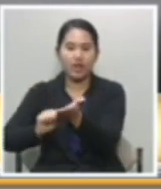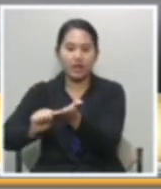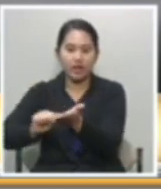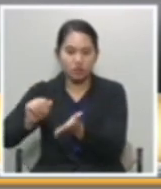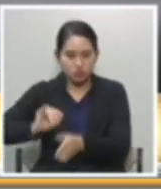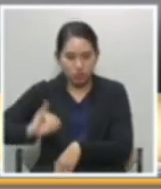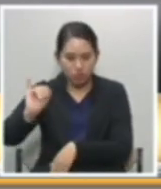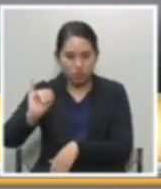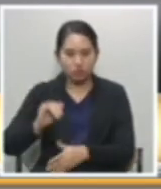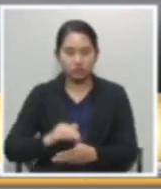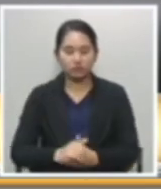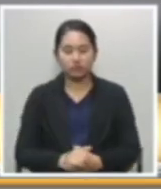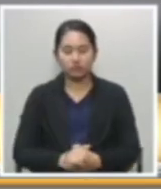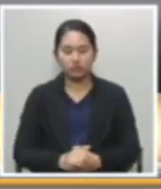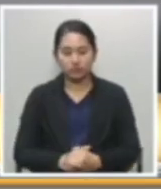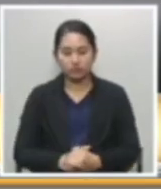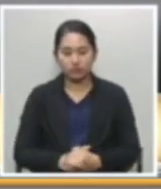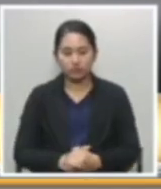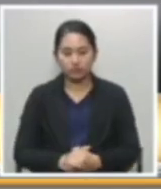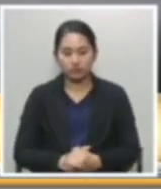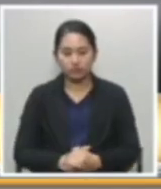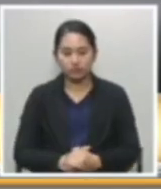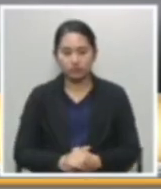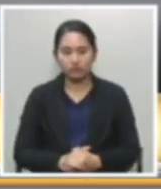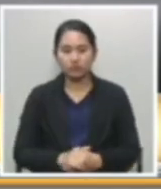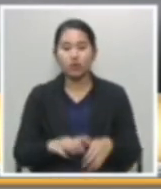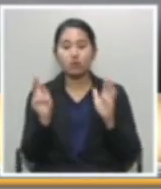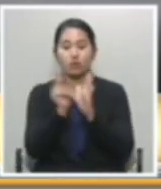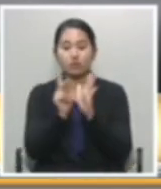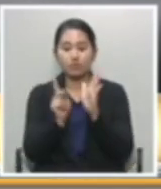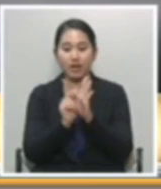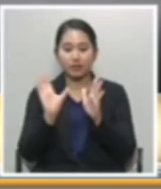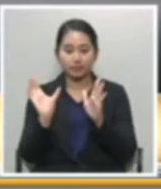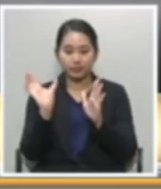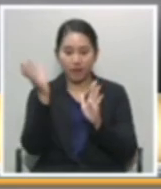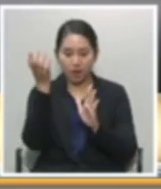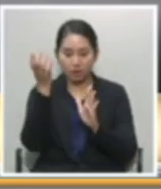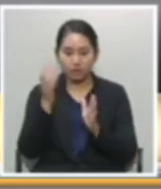ครับสำหรับหลักกฎหมายสากลนะ